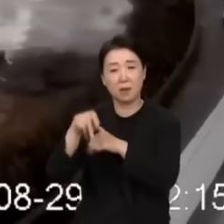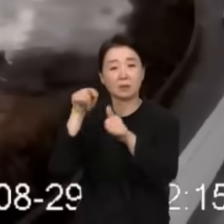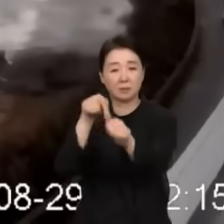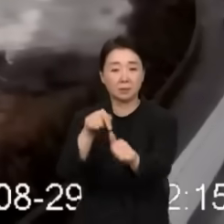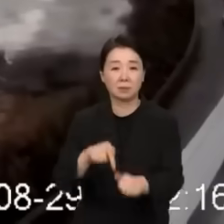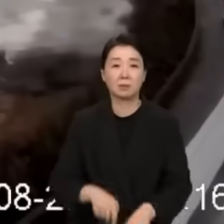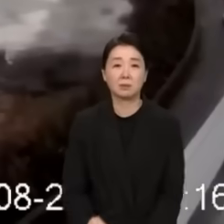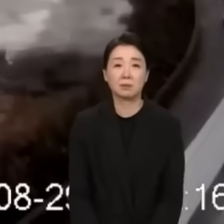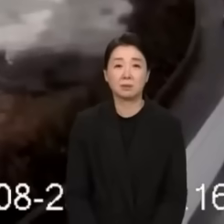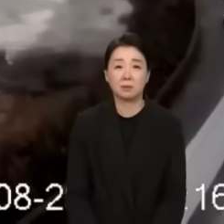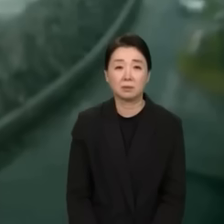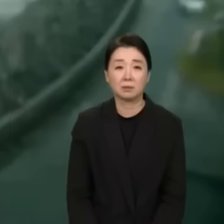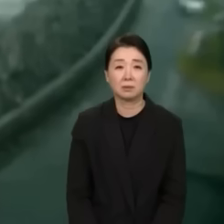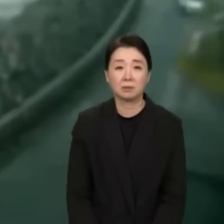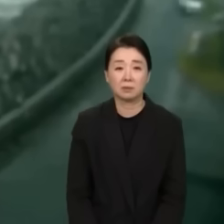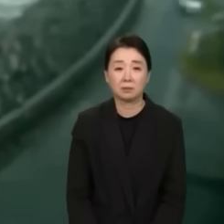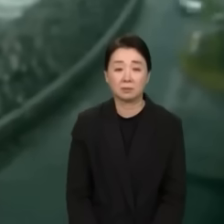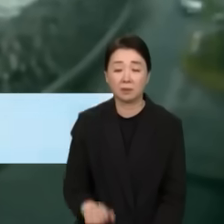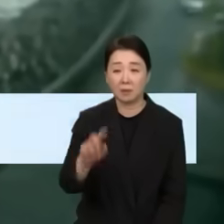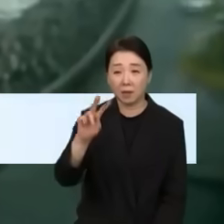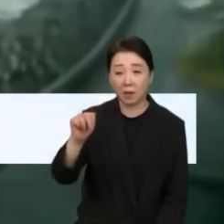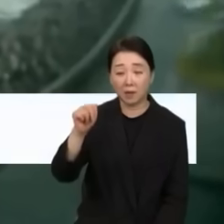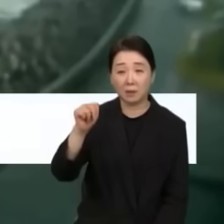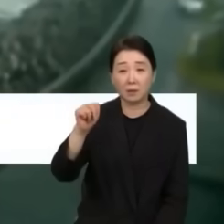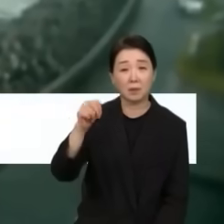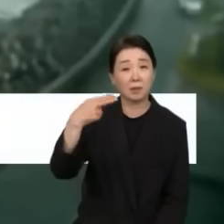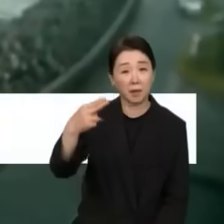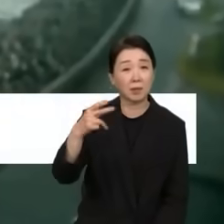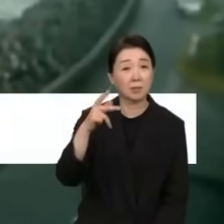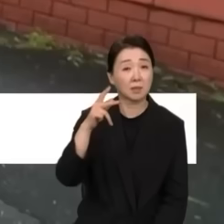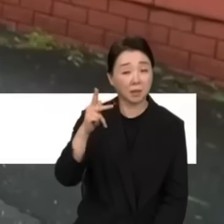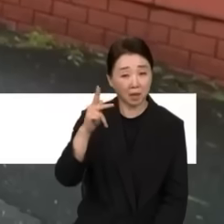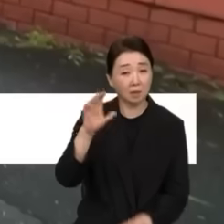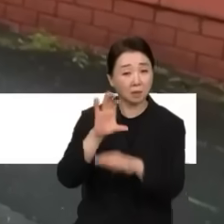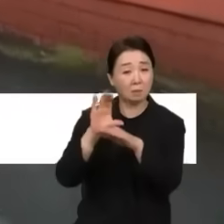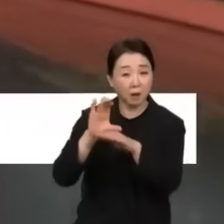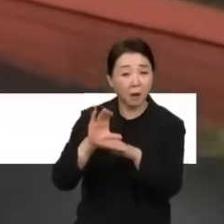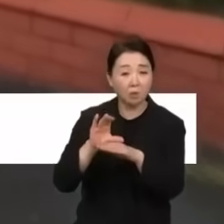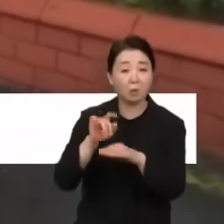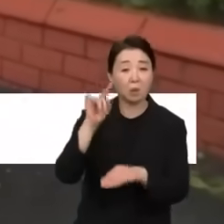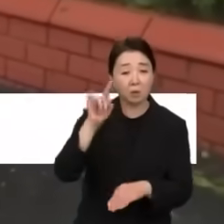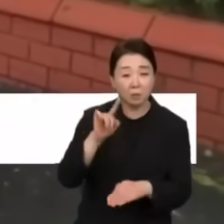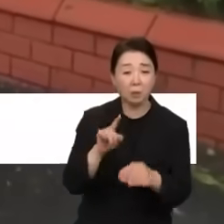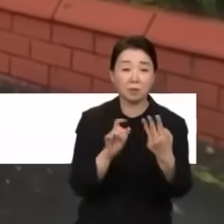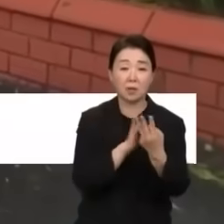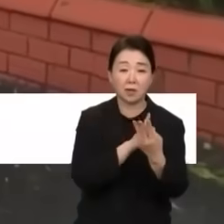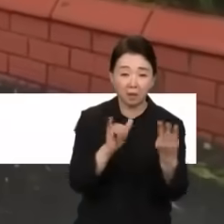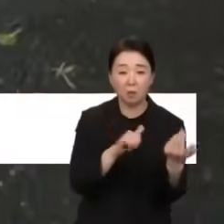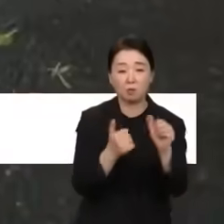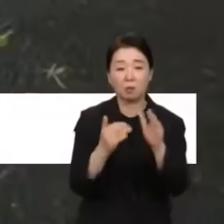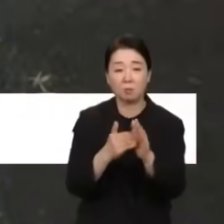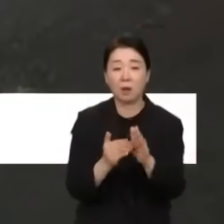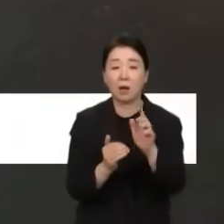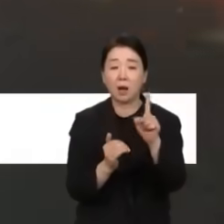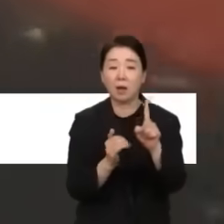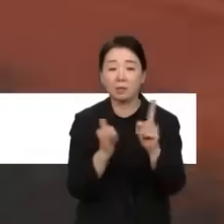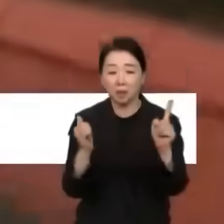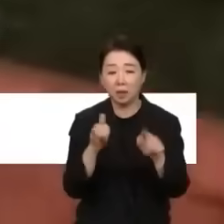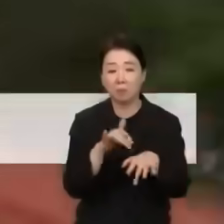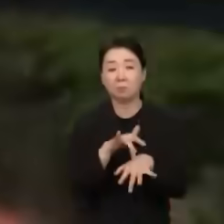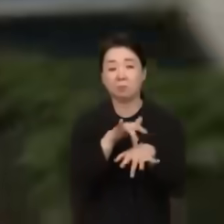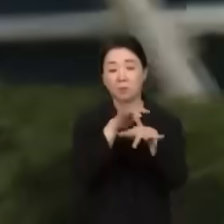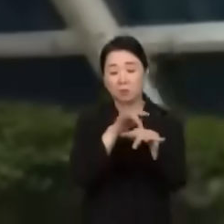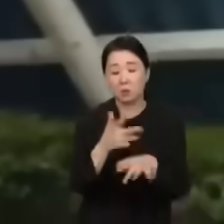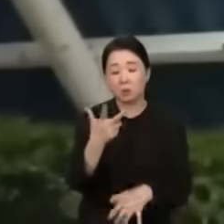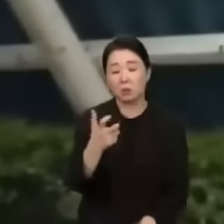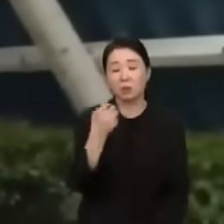했습니다. NHK는 이번 태풍으로 지금까지 3명이 숨지고 1명이 실종되는 등 74명의 인명피해가